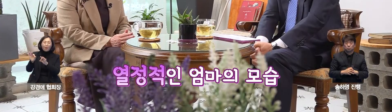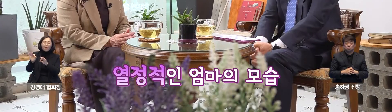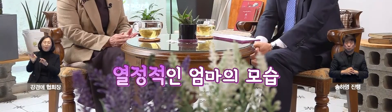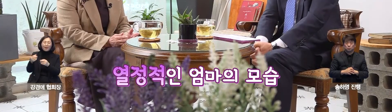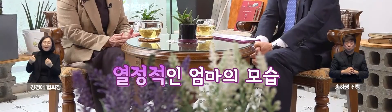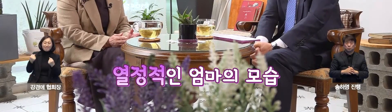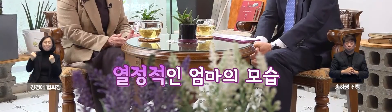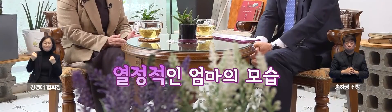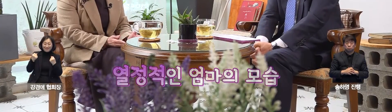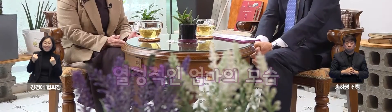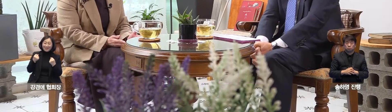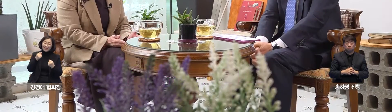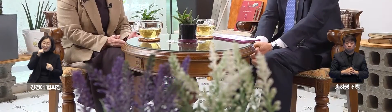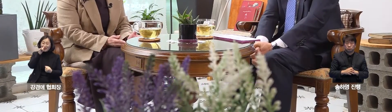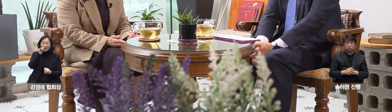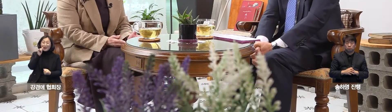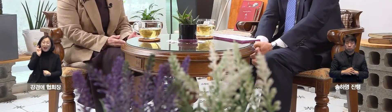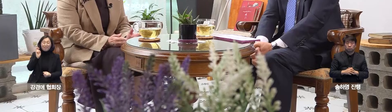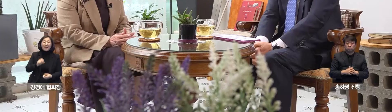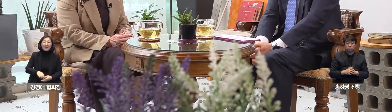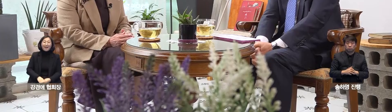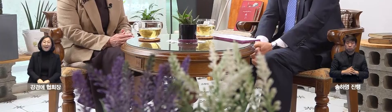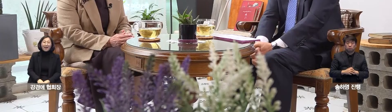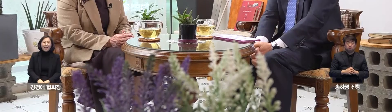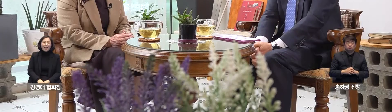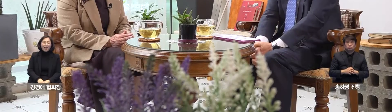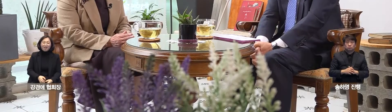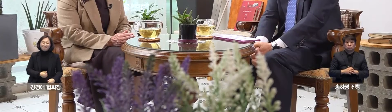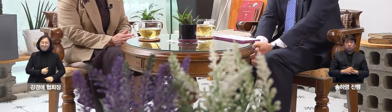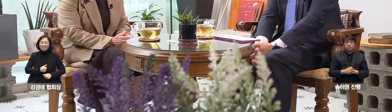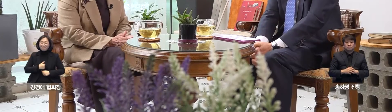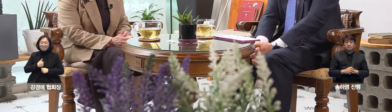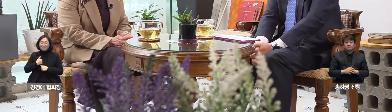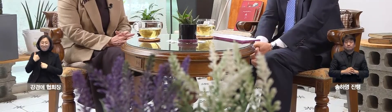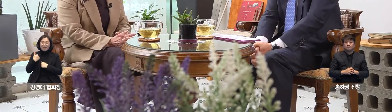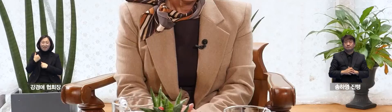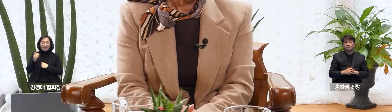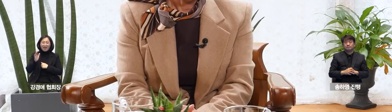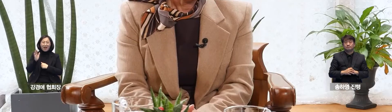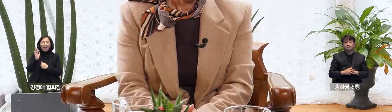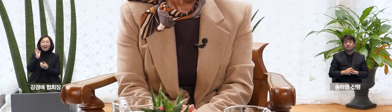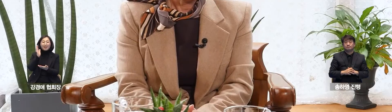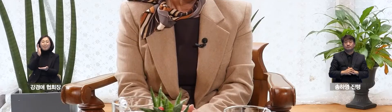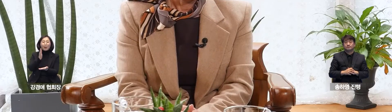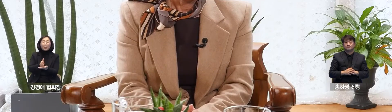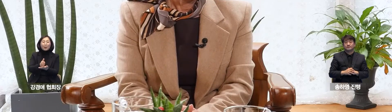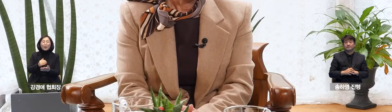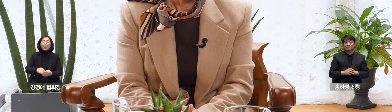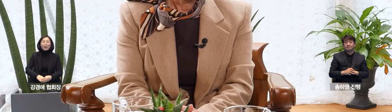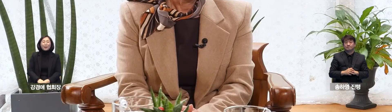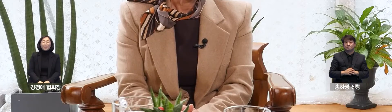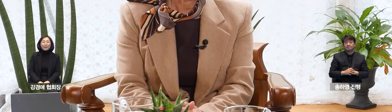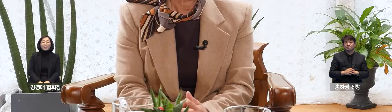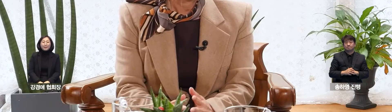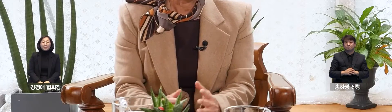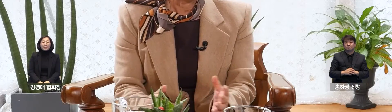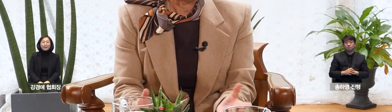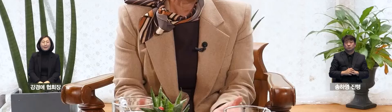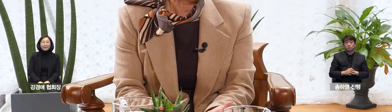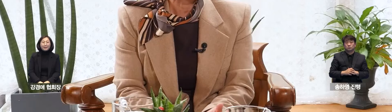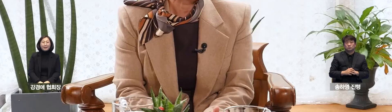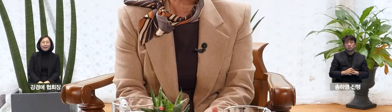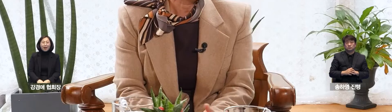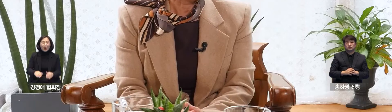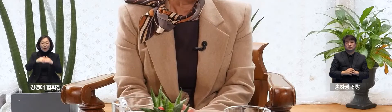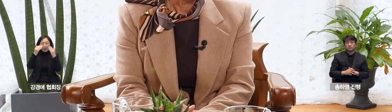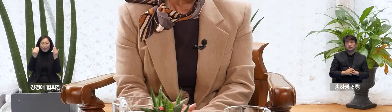굉장히 힘이 날 거라는 생각을 합니다. 나태해지는 것도 안 되고요. 그 다음에 대신